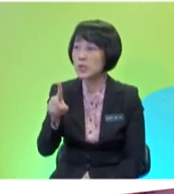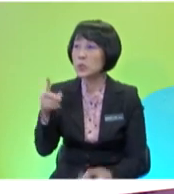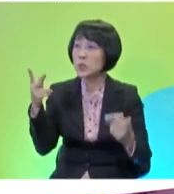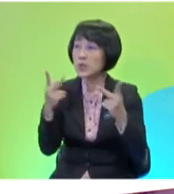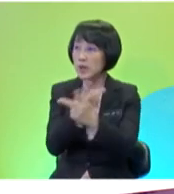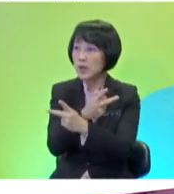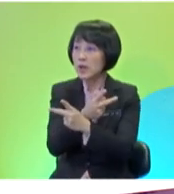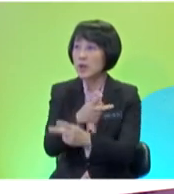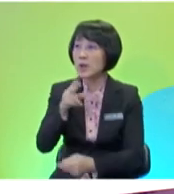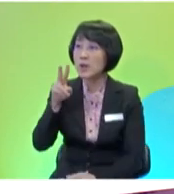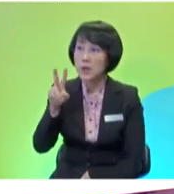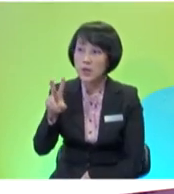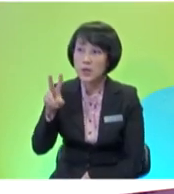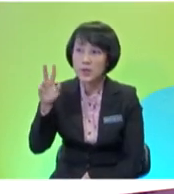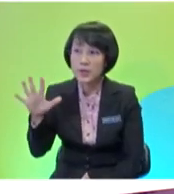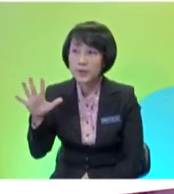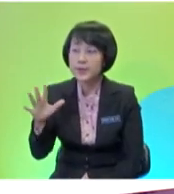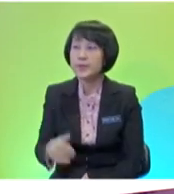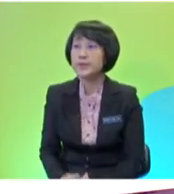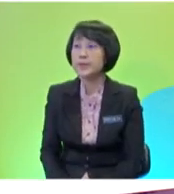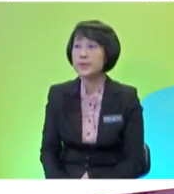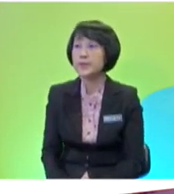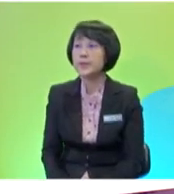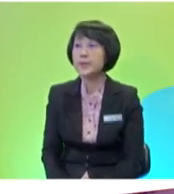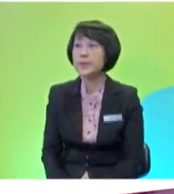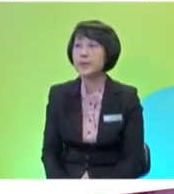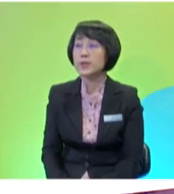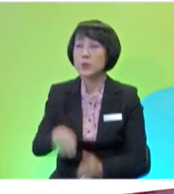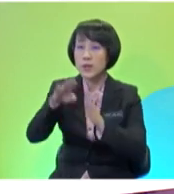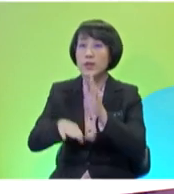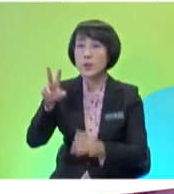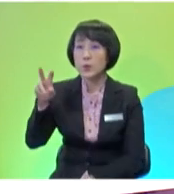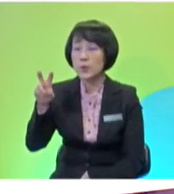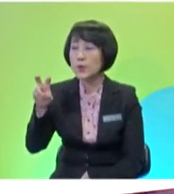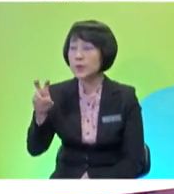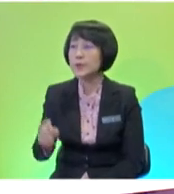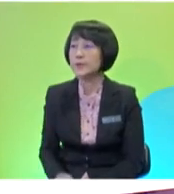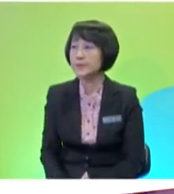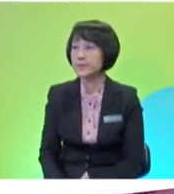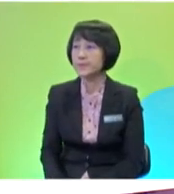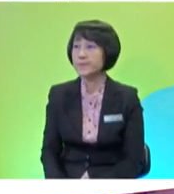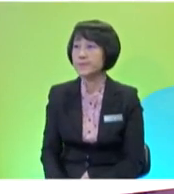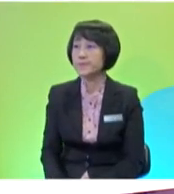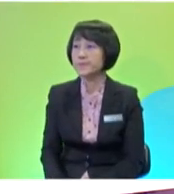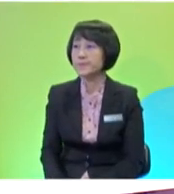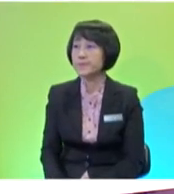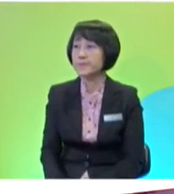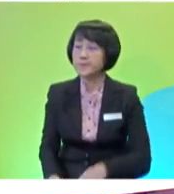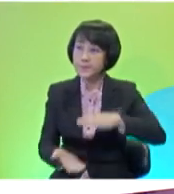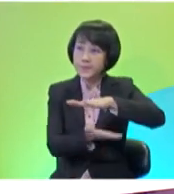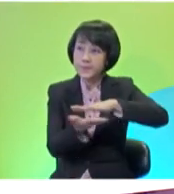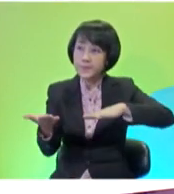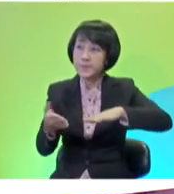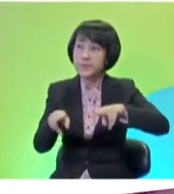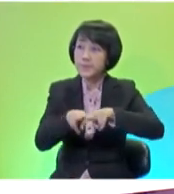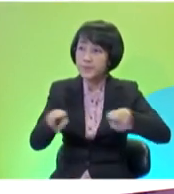dengan 20. 25. Okey, ni besar sangat ni. Saya buat 20 sebenarnya. Okey, 20 darab dengan 21. Jadi, tapak tu kita akan ukur